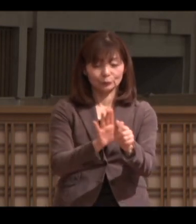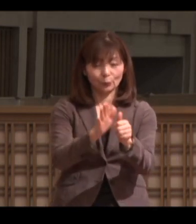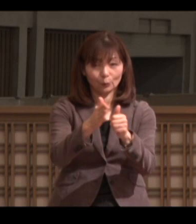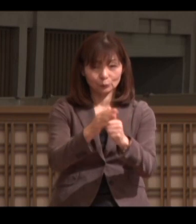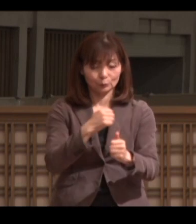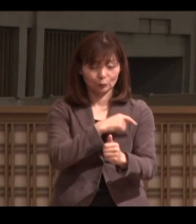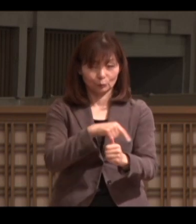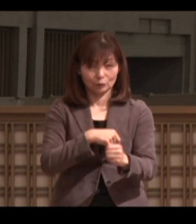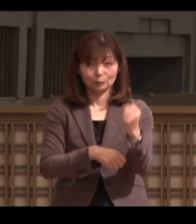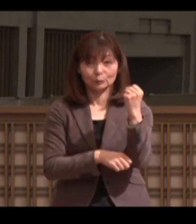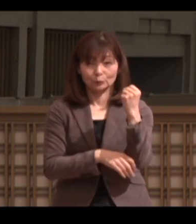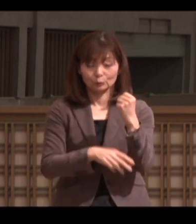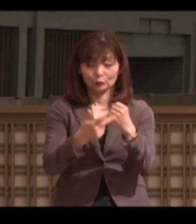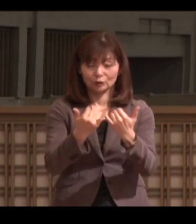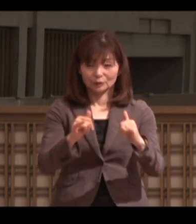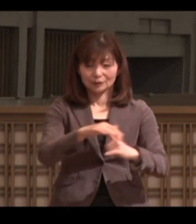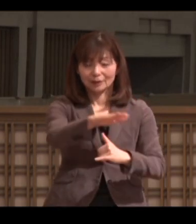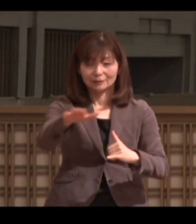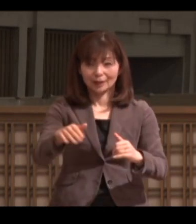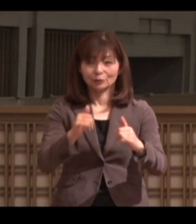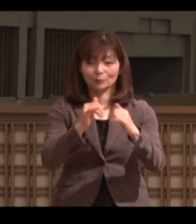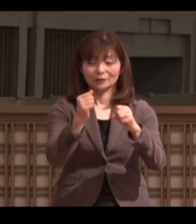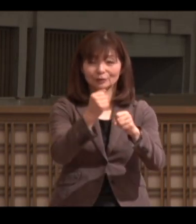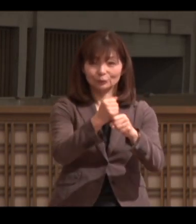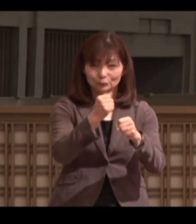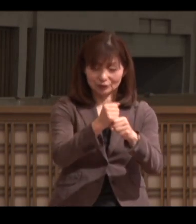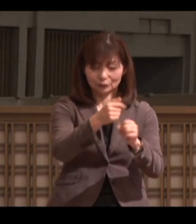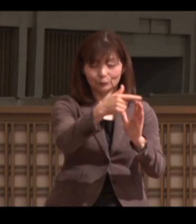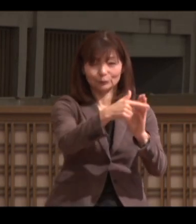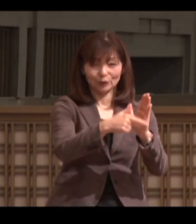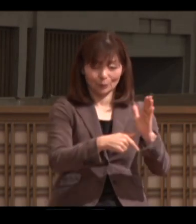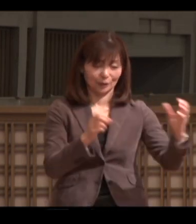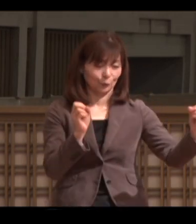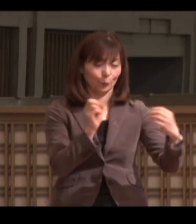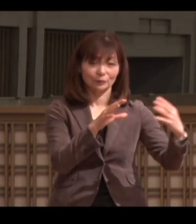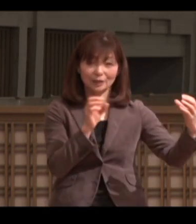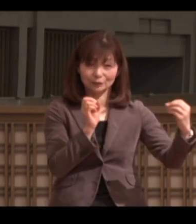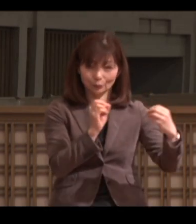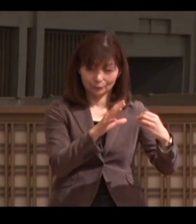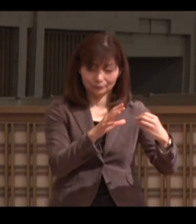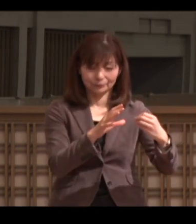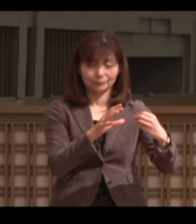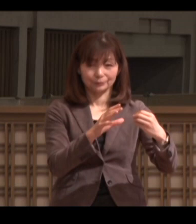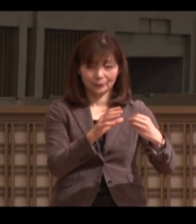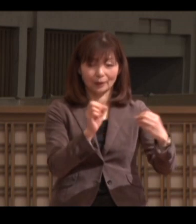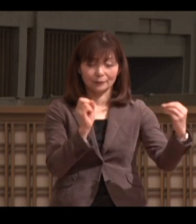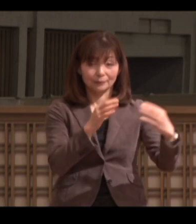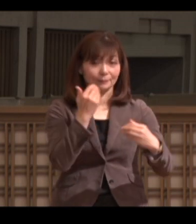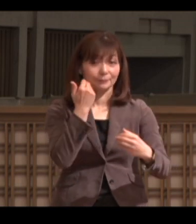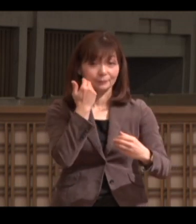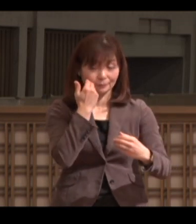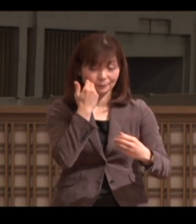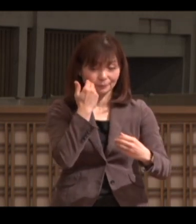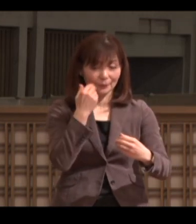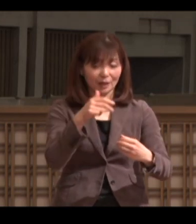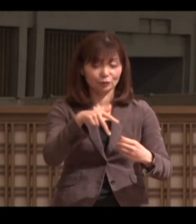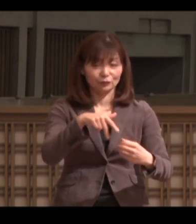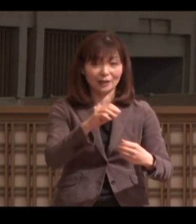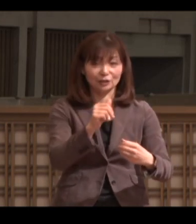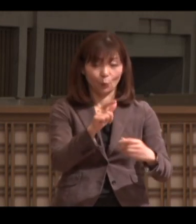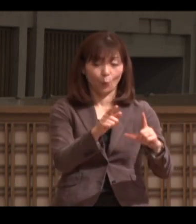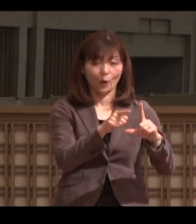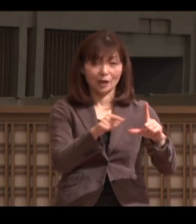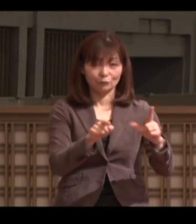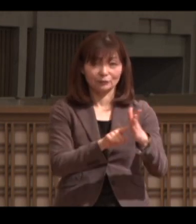基づく市民全体の街づくりとしトークセッションを行いますパネリストはスタジオL代表の